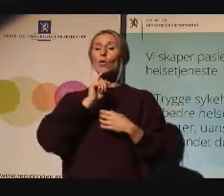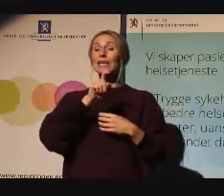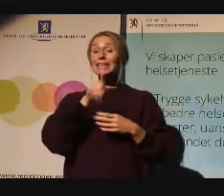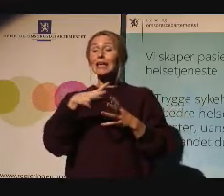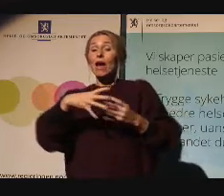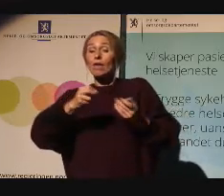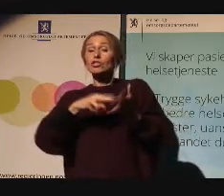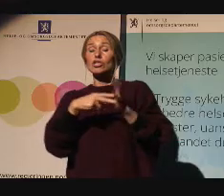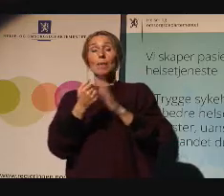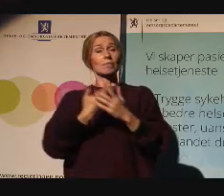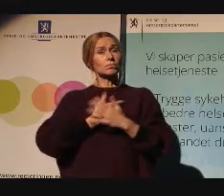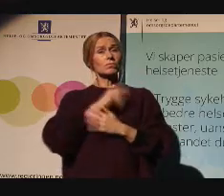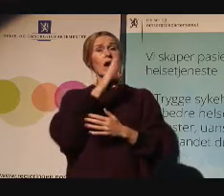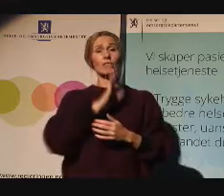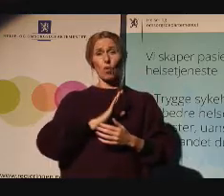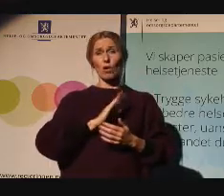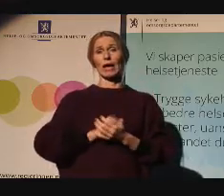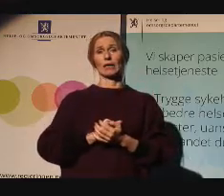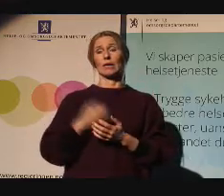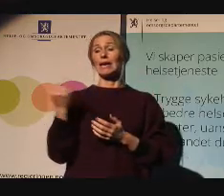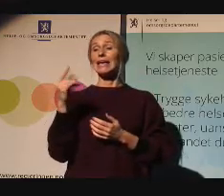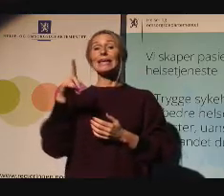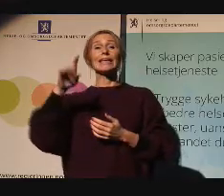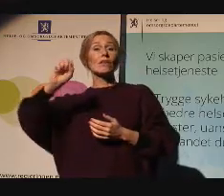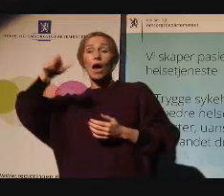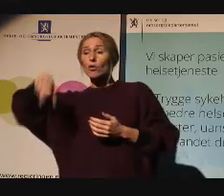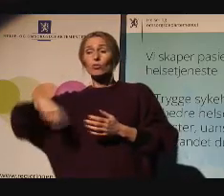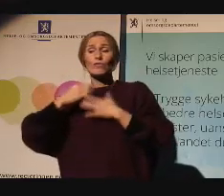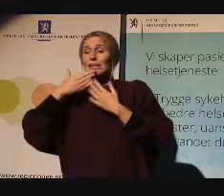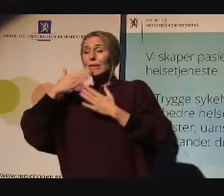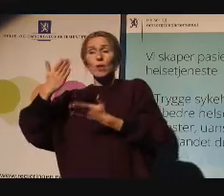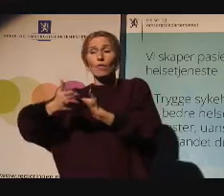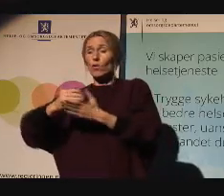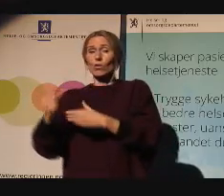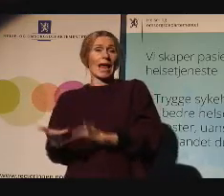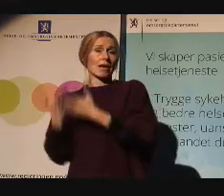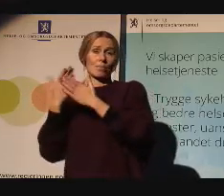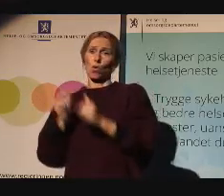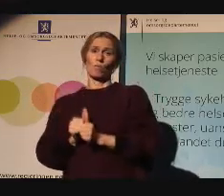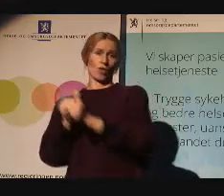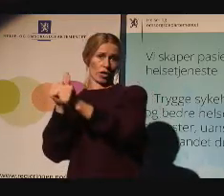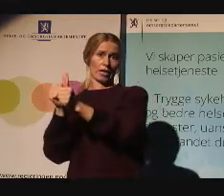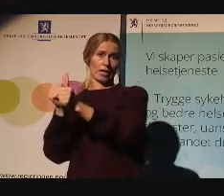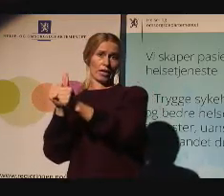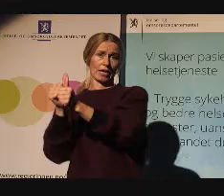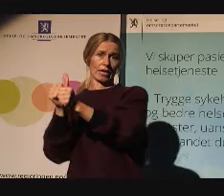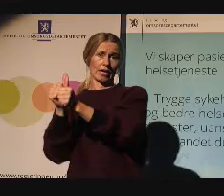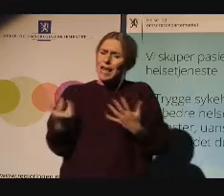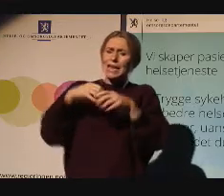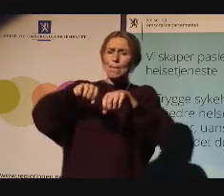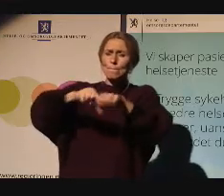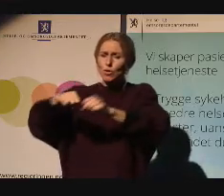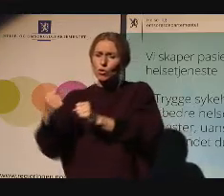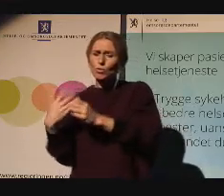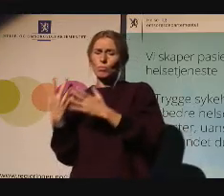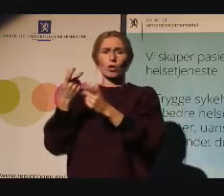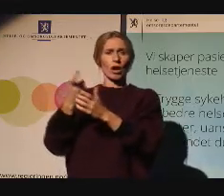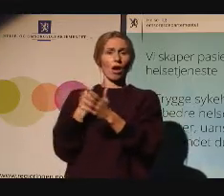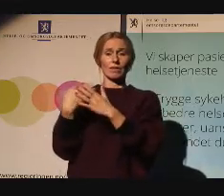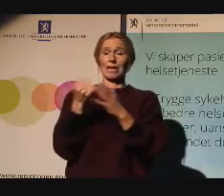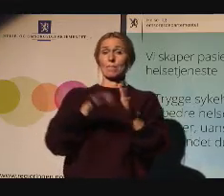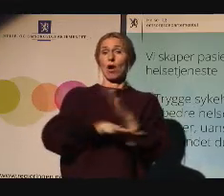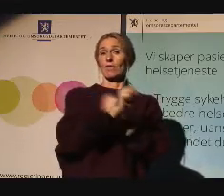svært alvorlig. Ida fikk ikke god nok hjelp og oppfølging. Og det også flere brudd på kravene i barnevernsloven